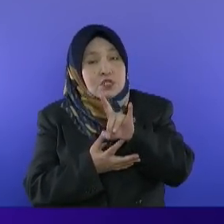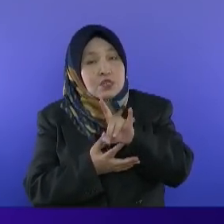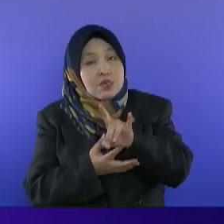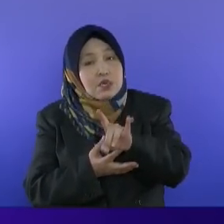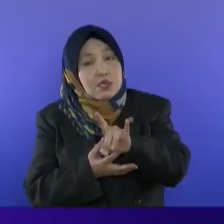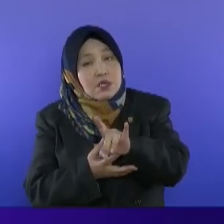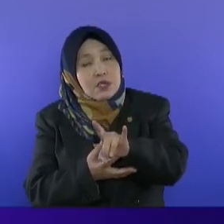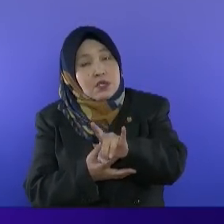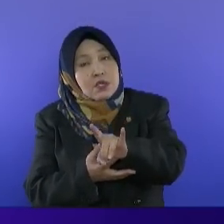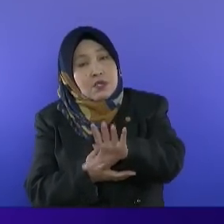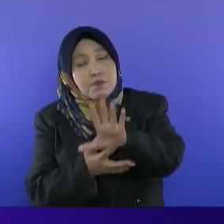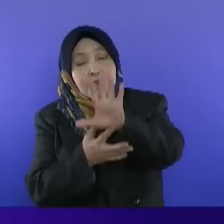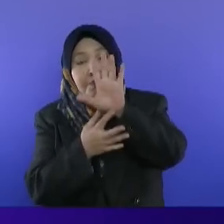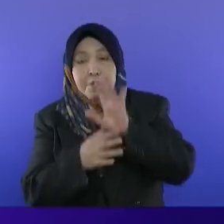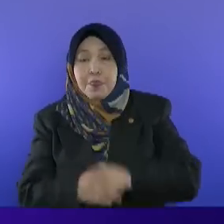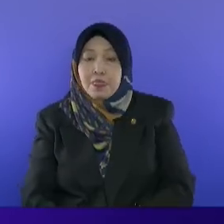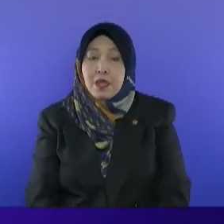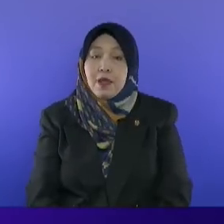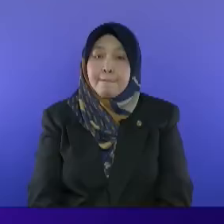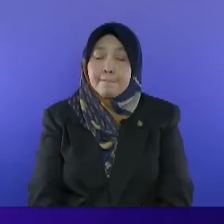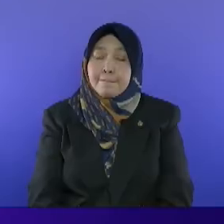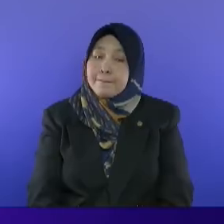Audzubillahiminasyaitonirrojim bismillahirrahmanirrahim